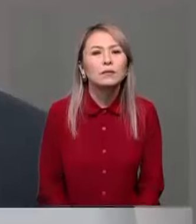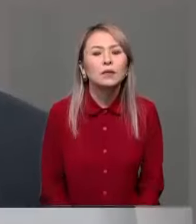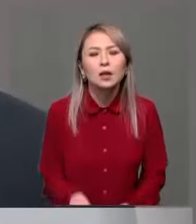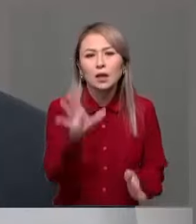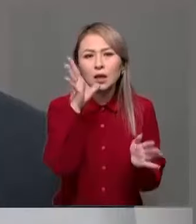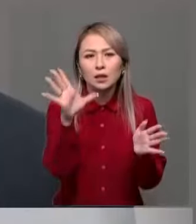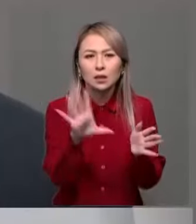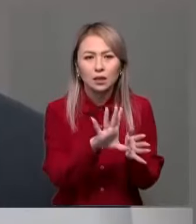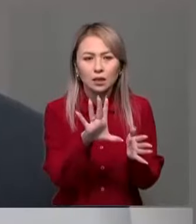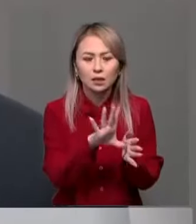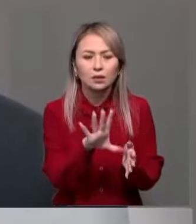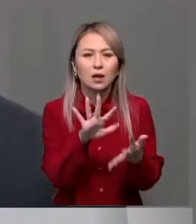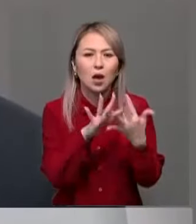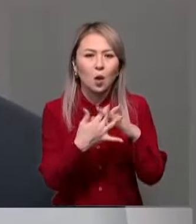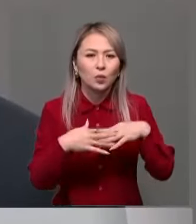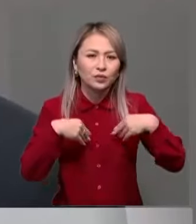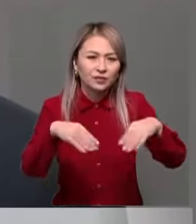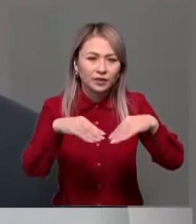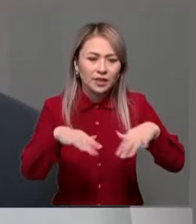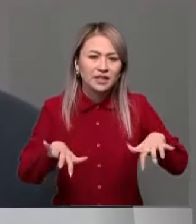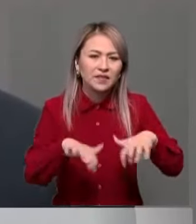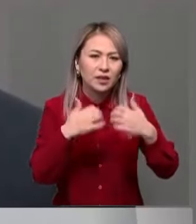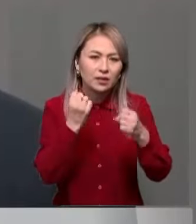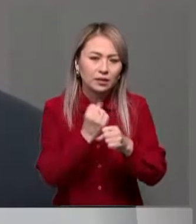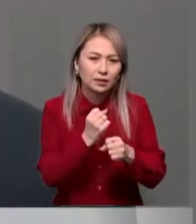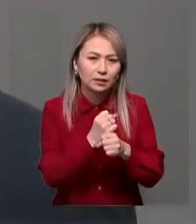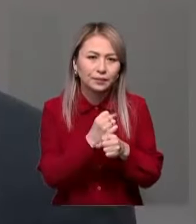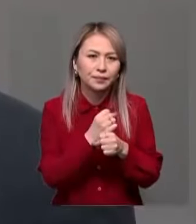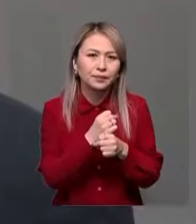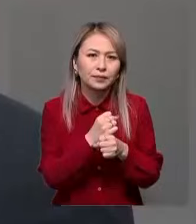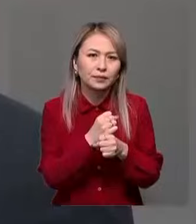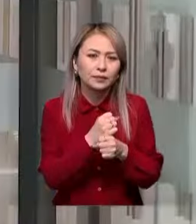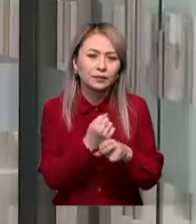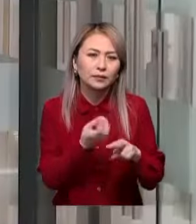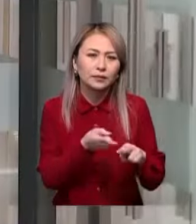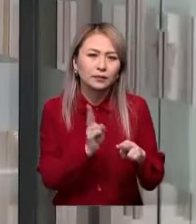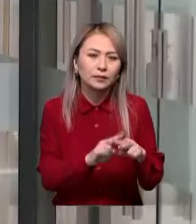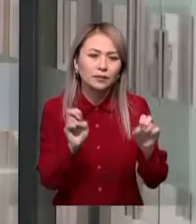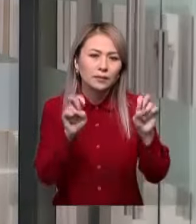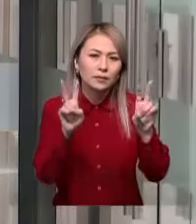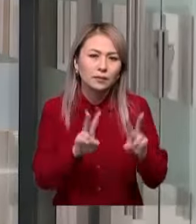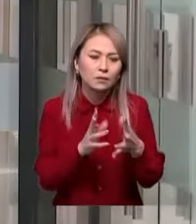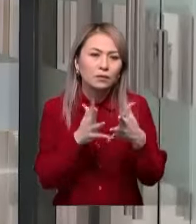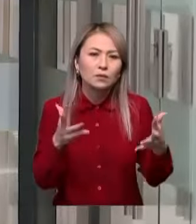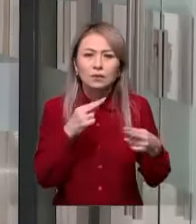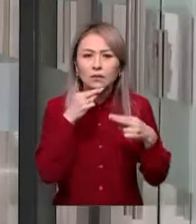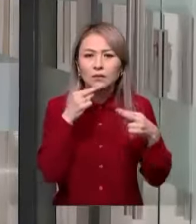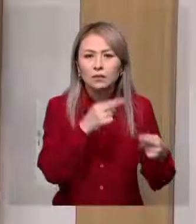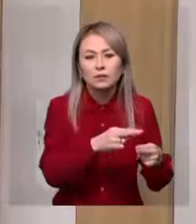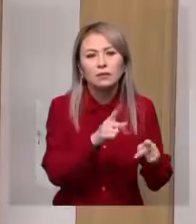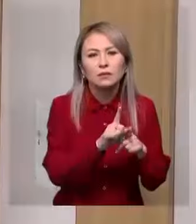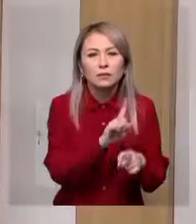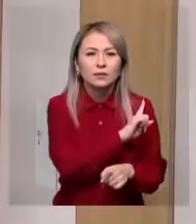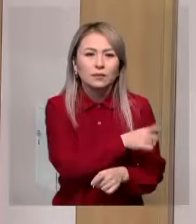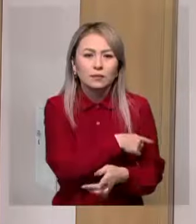энергетика, ауыл шаруашылығы, цифровизация, осы ұндай бірқатар мамандықтарға басымдық беріп отыр. Ерік жігері